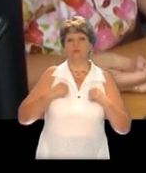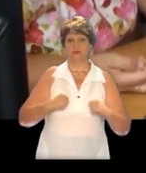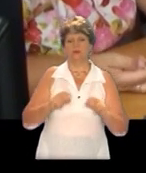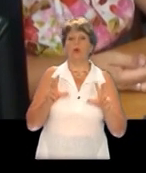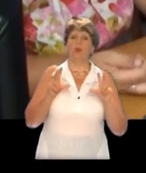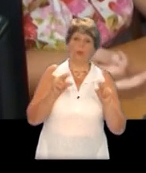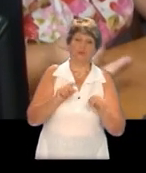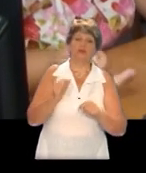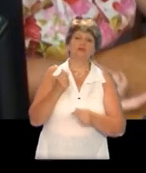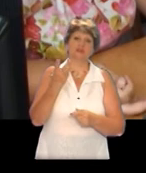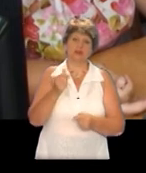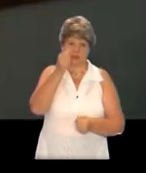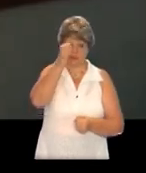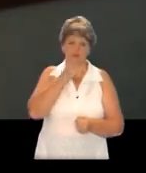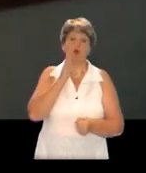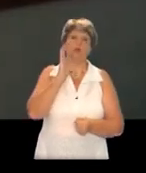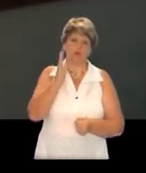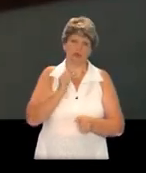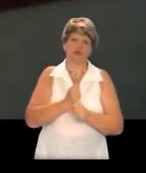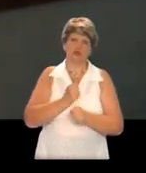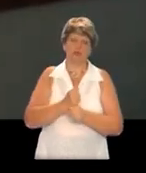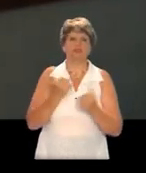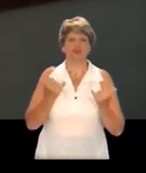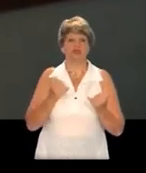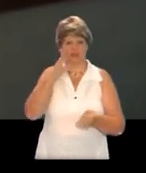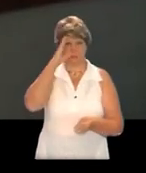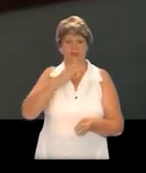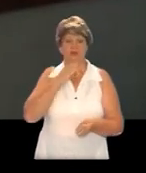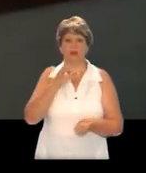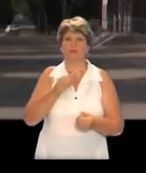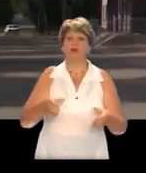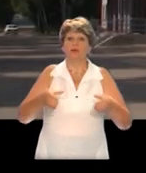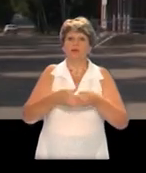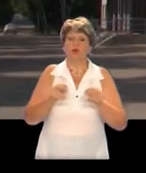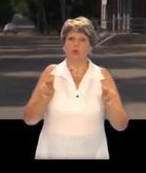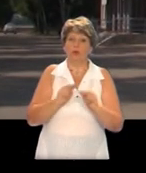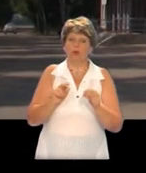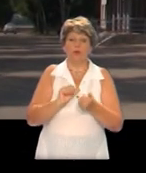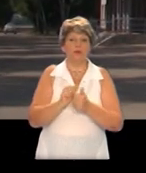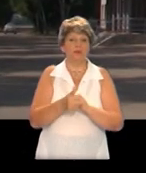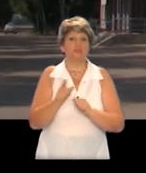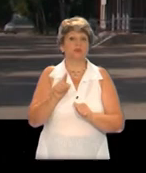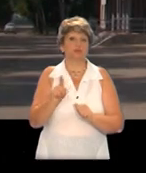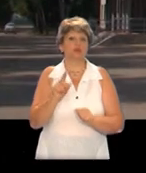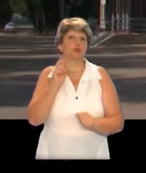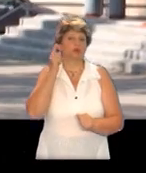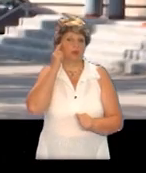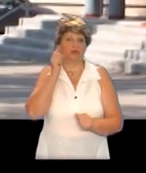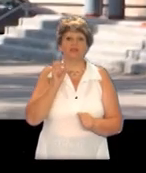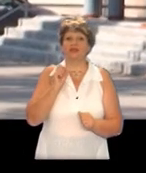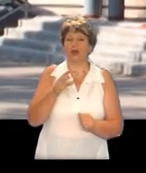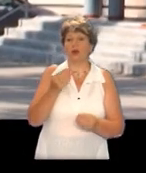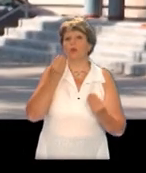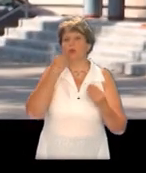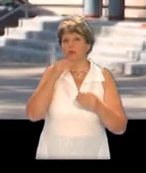реконструкція даху за декілька місяців все ж буде зроблена. Наразі батькам та педагогічному колективу інноваційної школи замість того, щоб думати, як удосконалювати